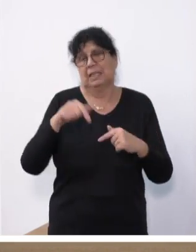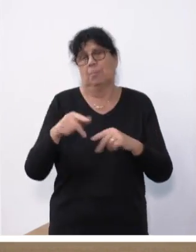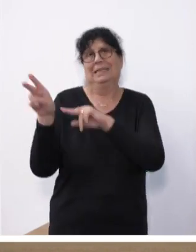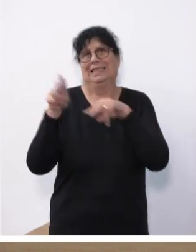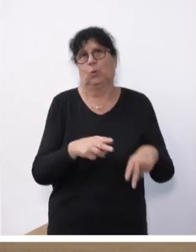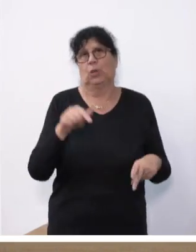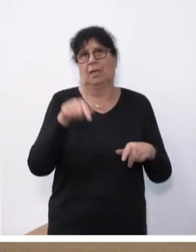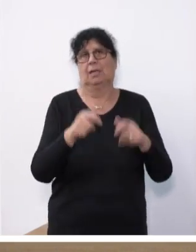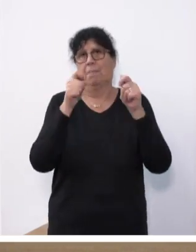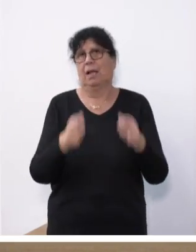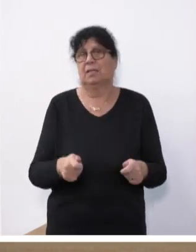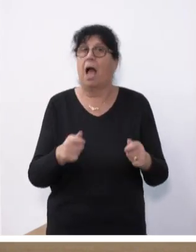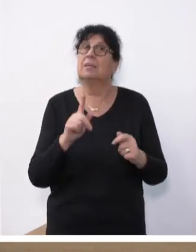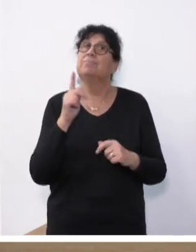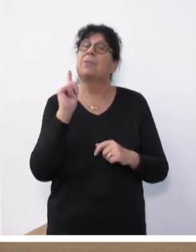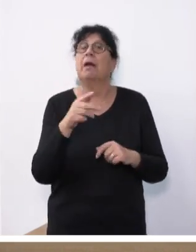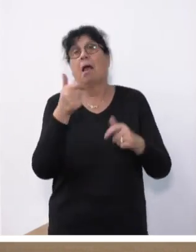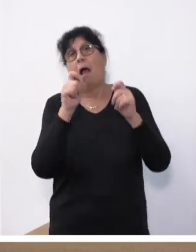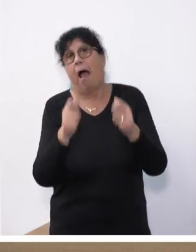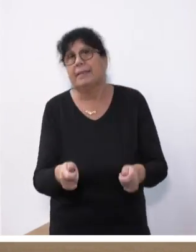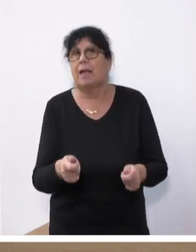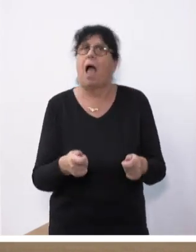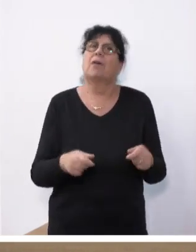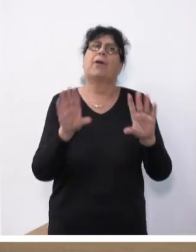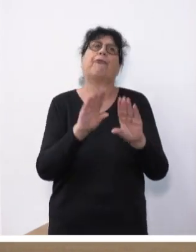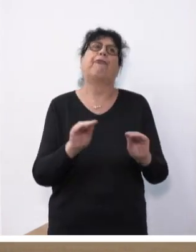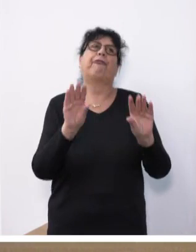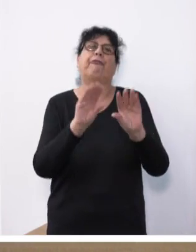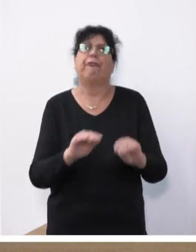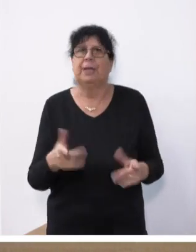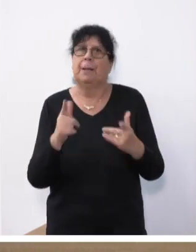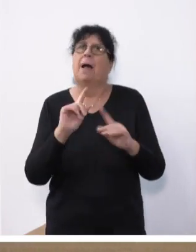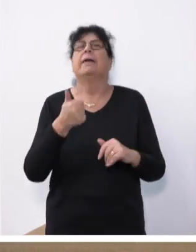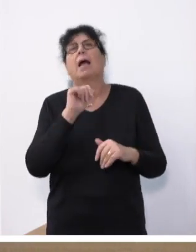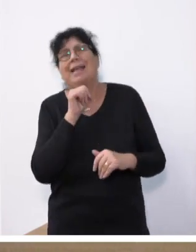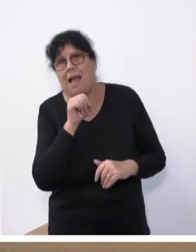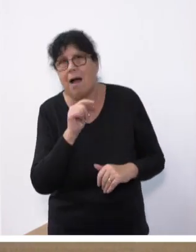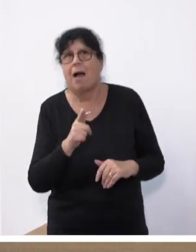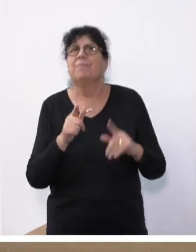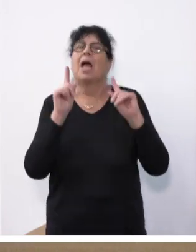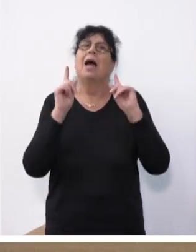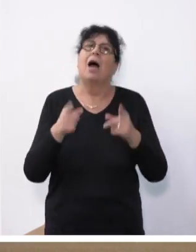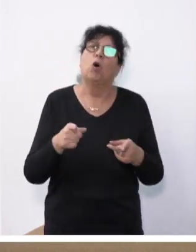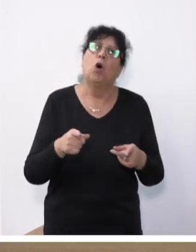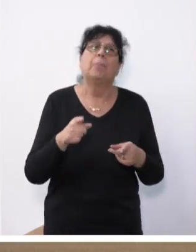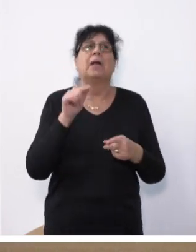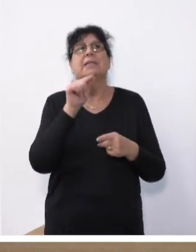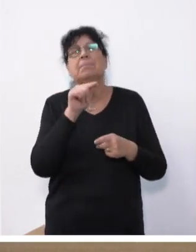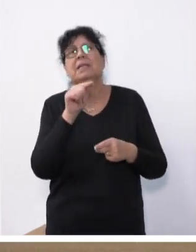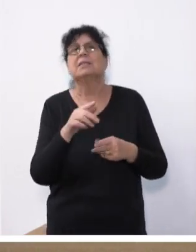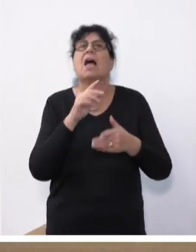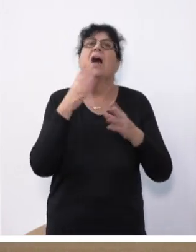Antrag. Wie immer ein Antrag, der geschmeidig daherkommt, ein Ja, ob der glatten, cremig weichen